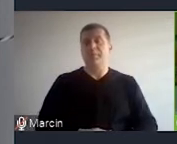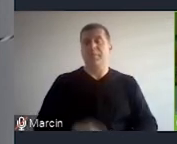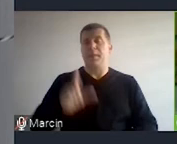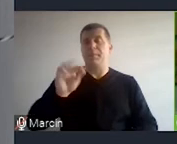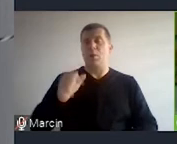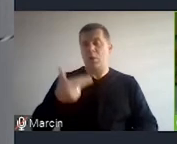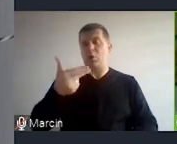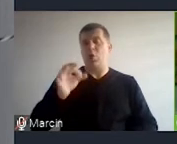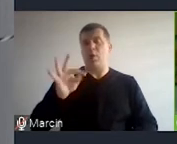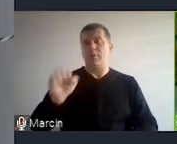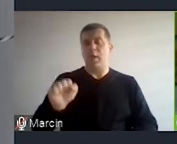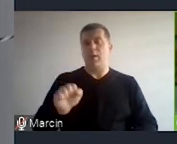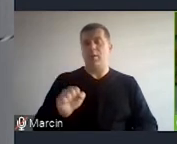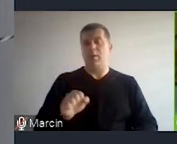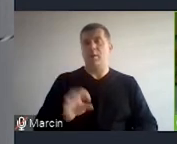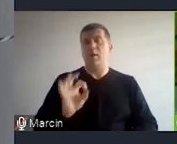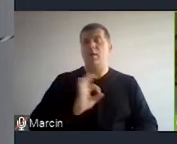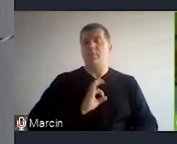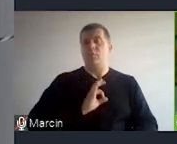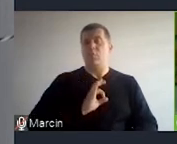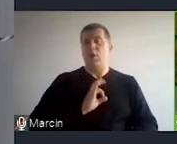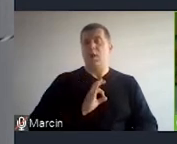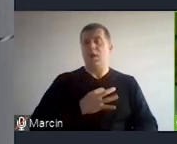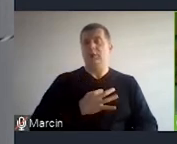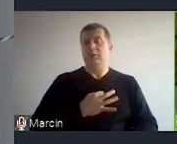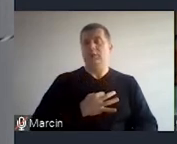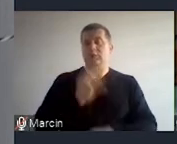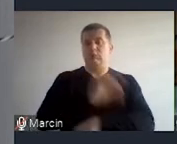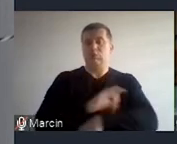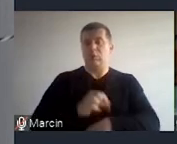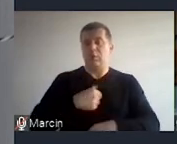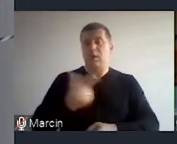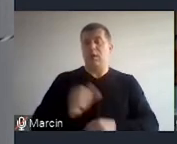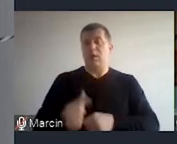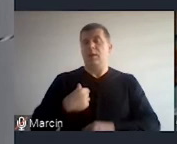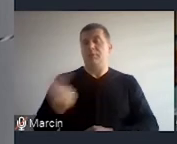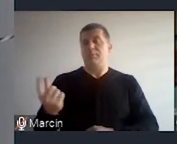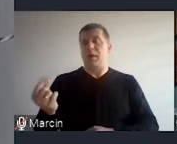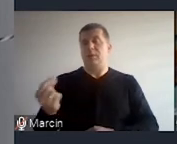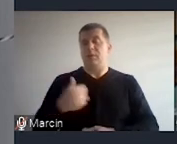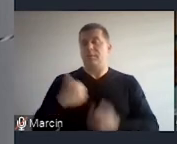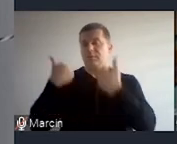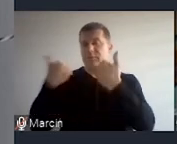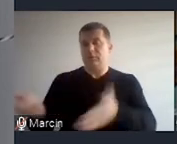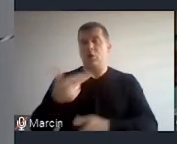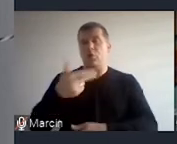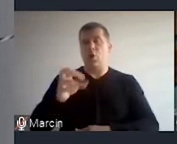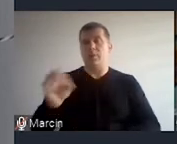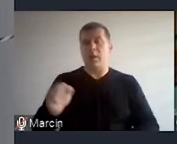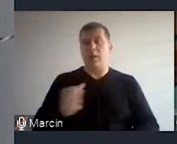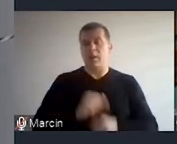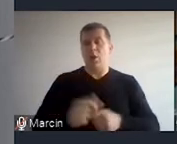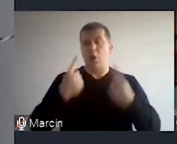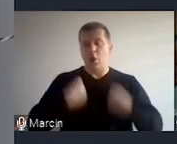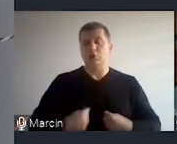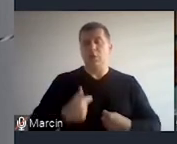notą, ale notą z własnym projektem. Jako partner wystawia pani notę, będąc osobą